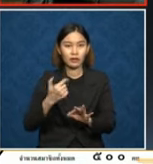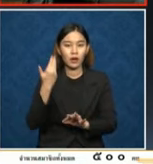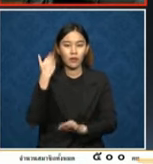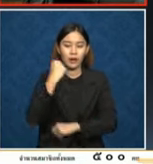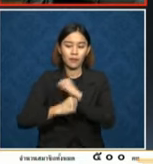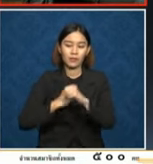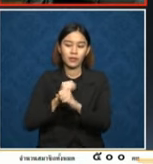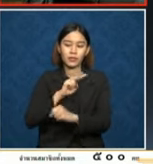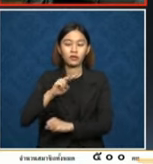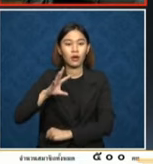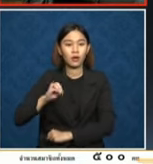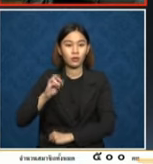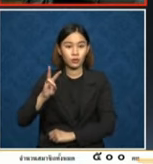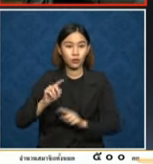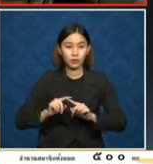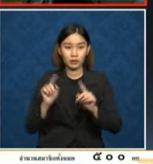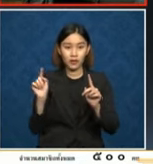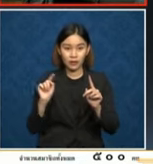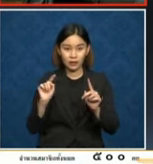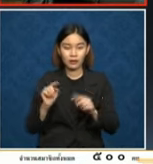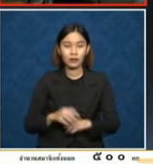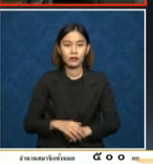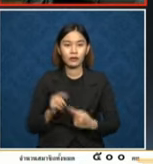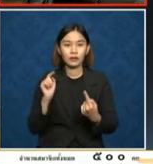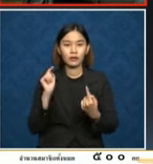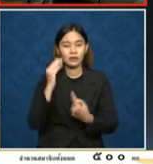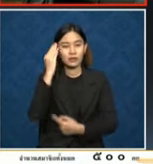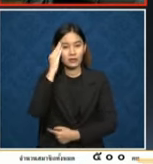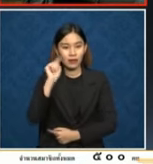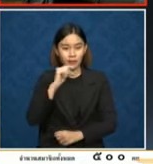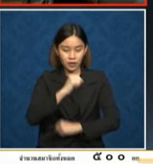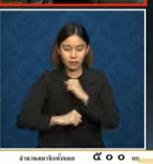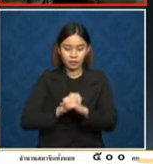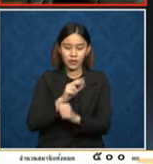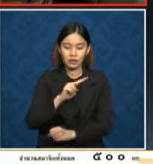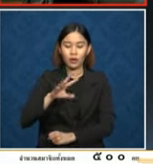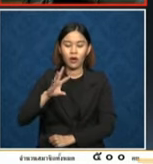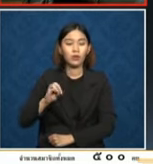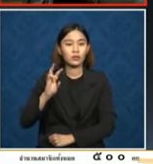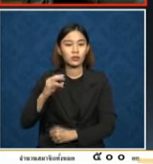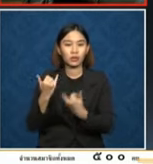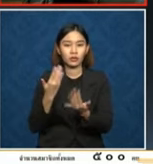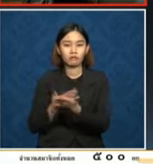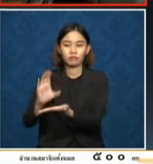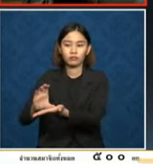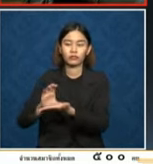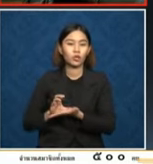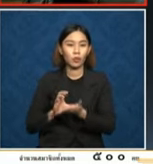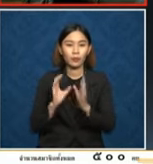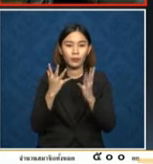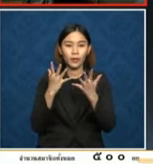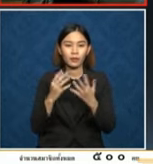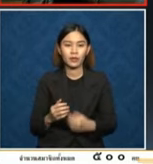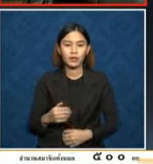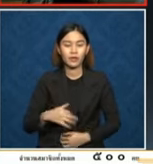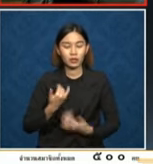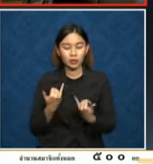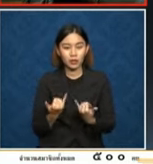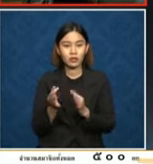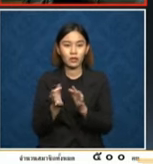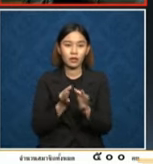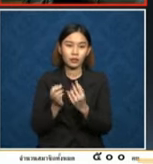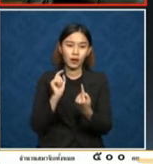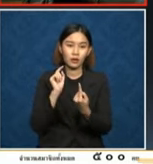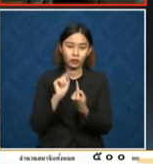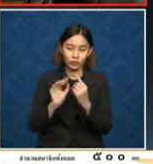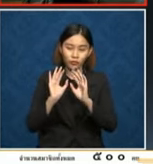ในปี2566แต่ในทราบว่าในปี2567ไม่ได้รับงบประมาณต่อเนื่องก็ต้องขอกราบเรียนท